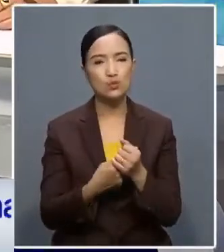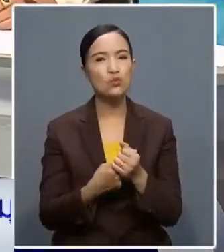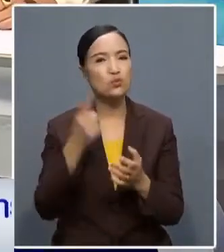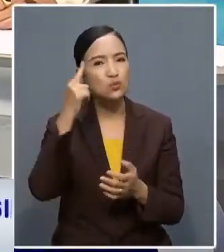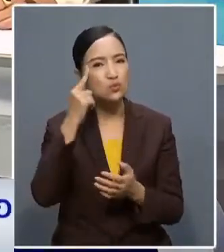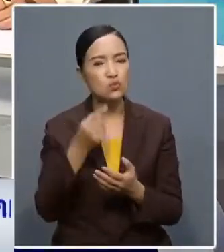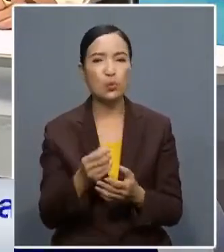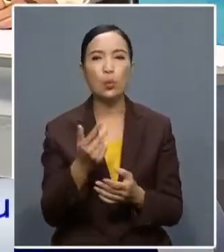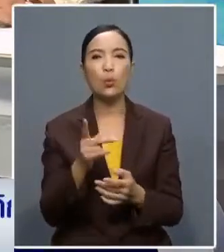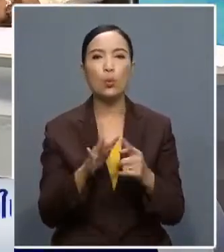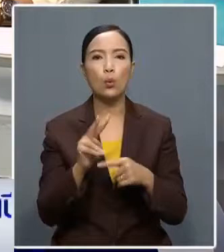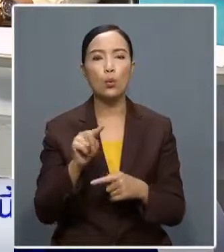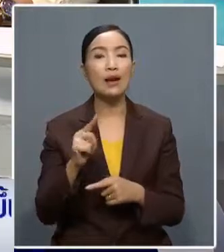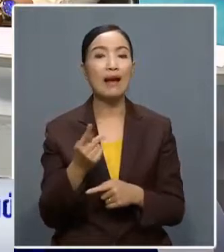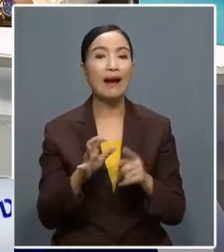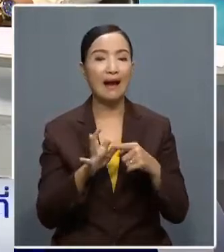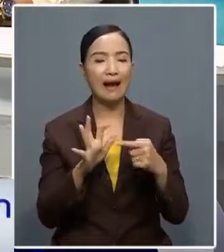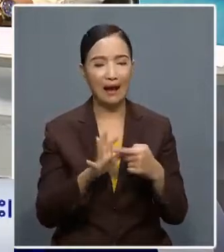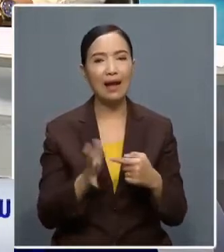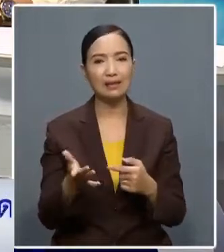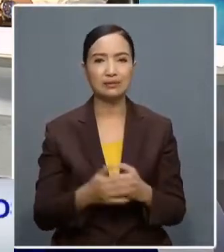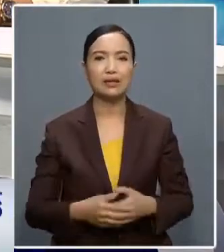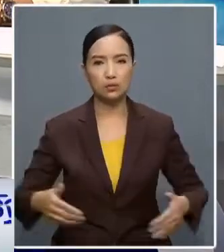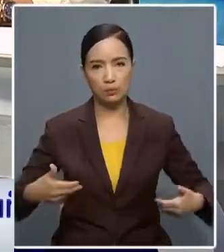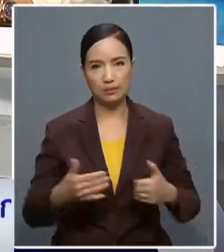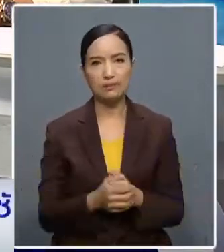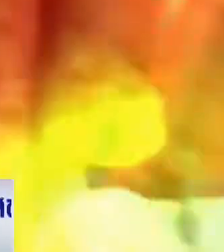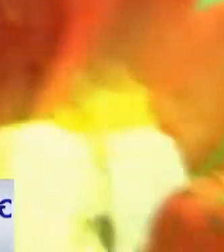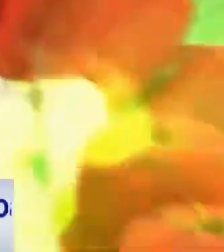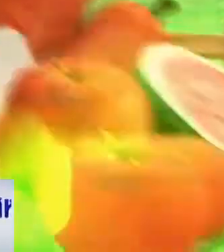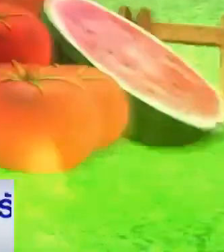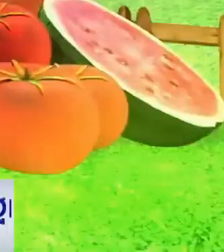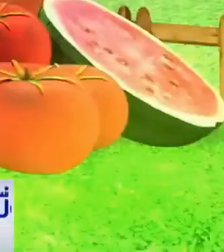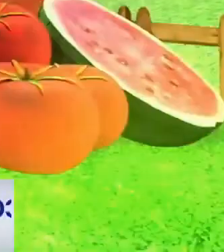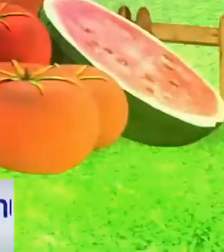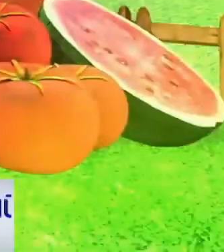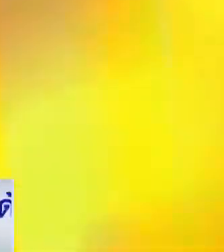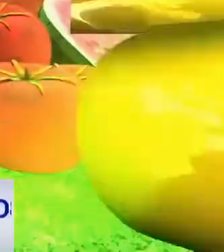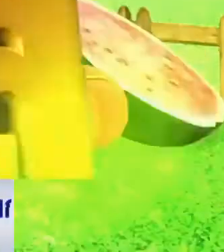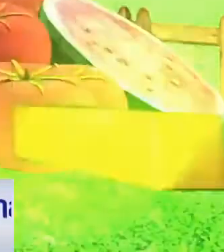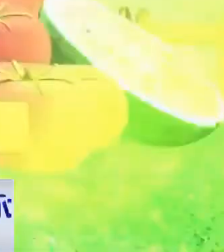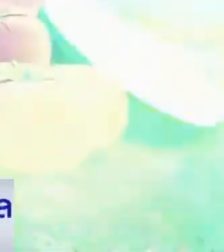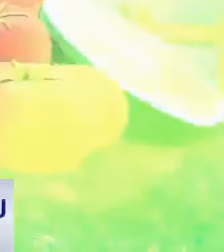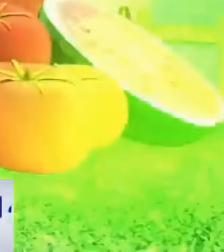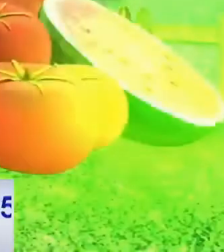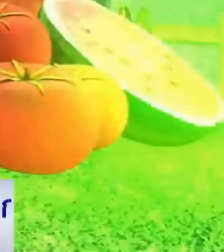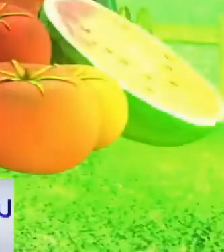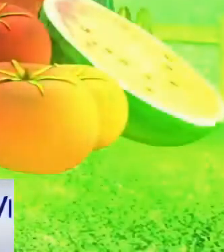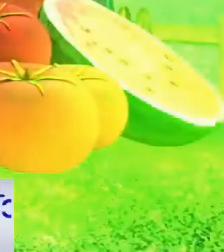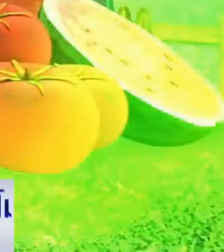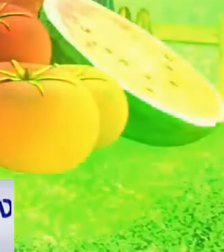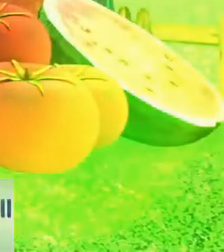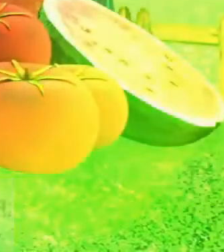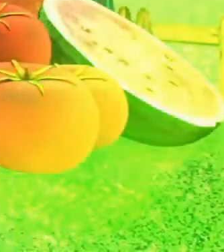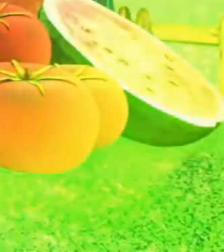ธกส.ธกส.สาขาลำสนธิลพบุรีครับ เคียงคู่รู้คุณค่าประชาชนไทยคือหน้าที่คือ